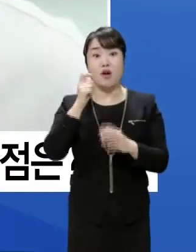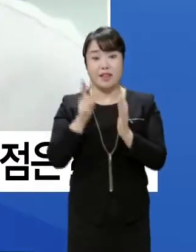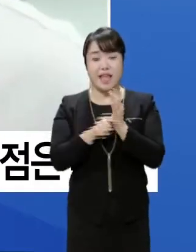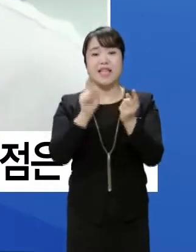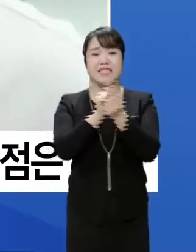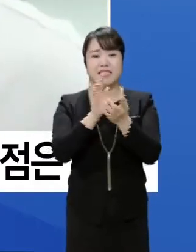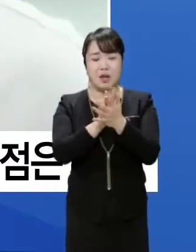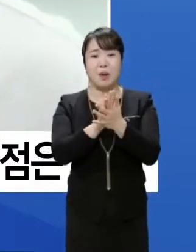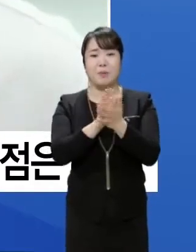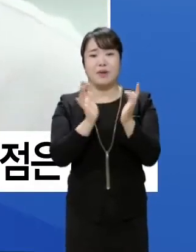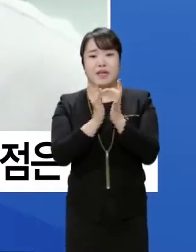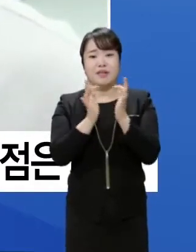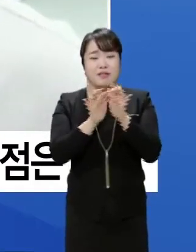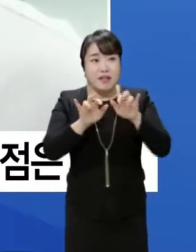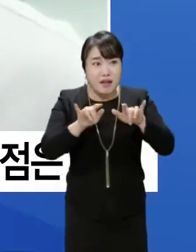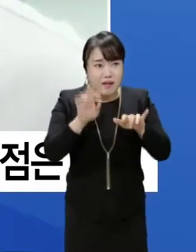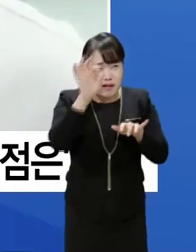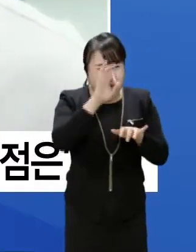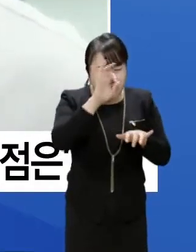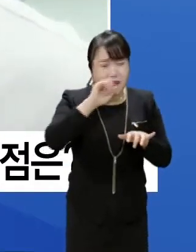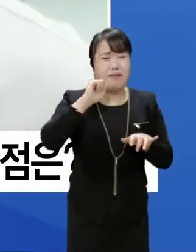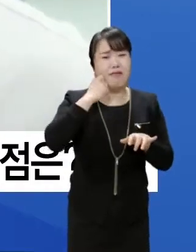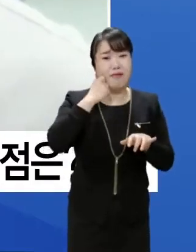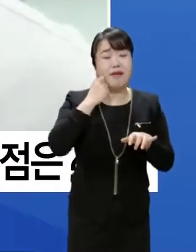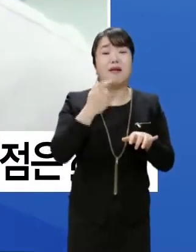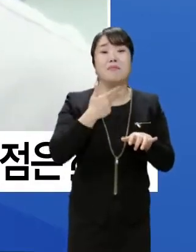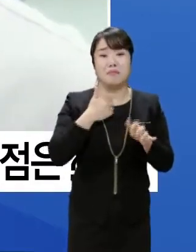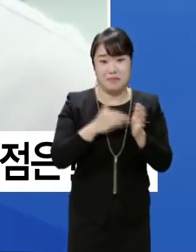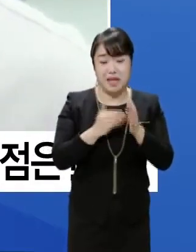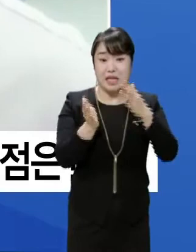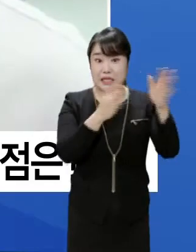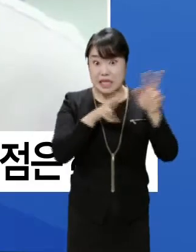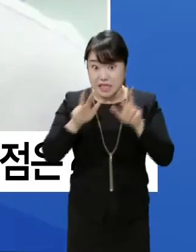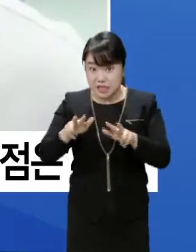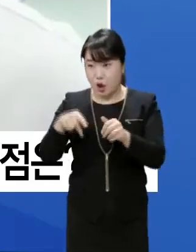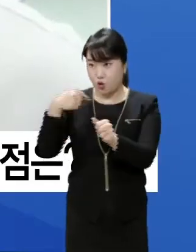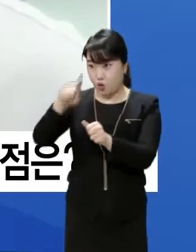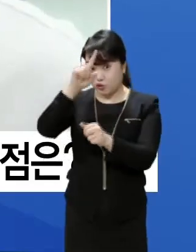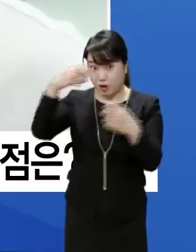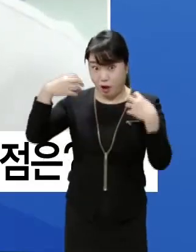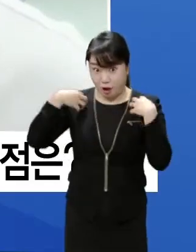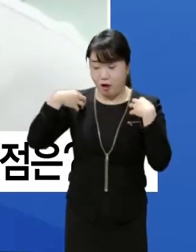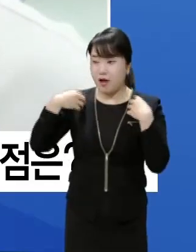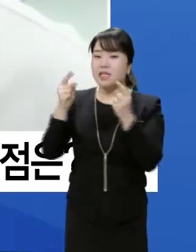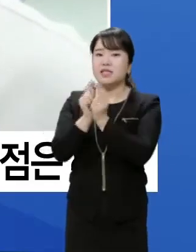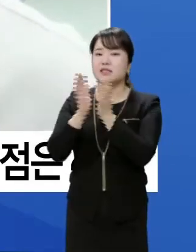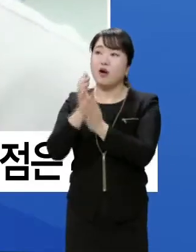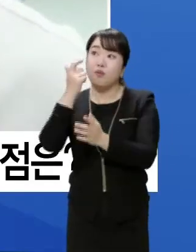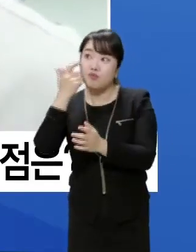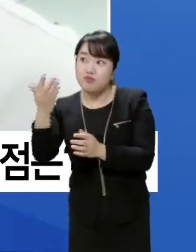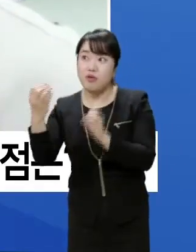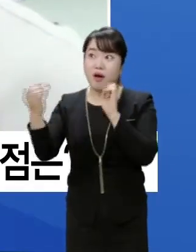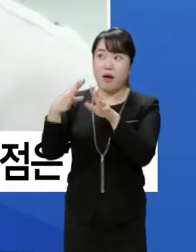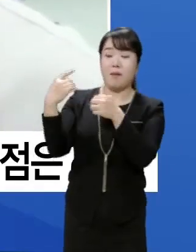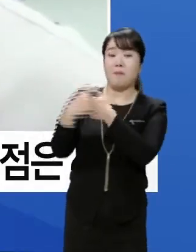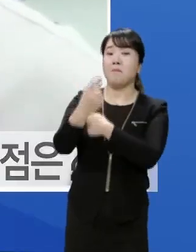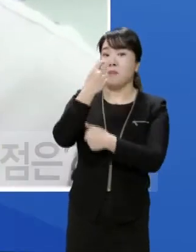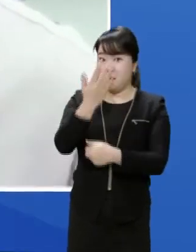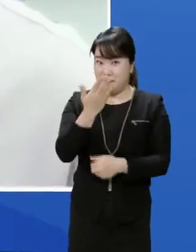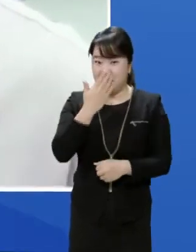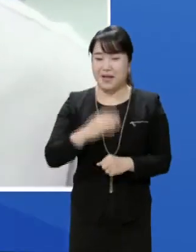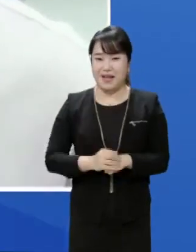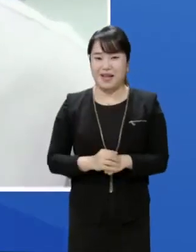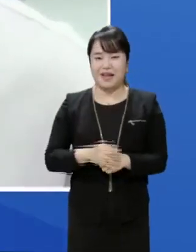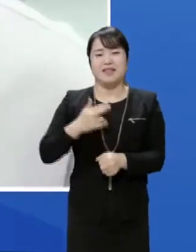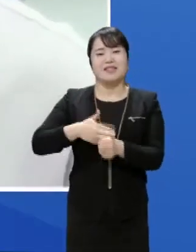직접 인터넷을 검색하고 찾아봐야 했는데, 이런 시스템은 바로 묻고 답할 수 있는 창구가 있어서 좋은 것 같습니다. 네. 사실